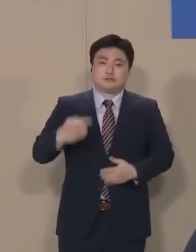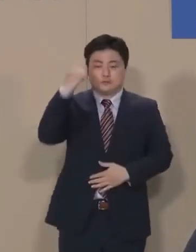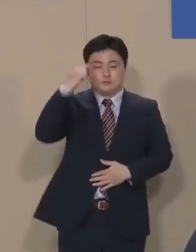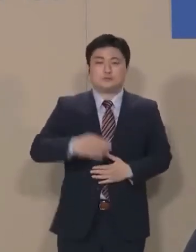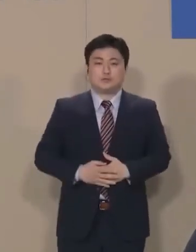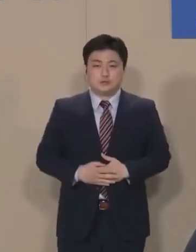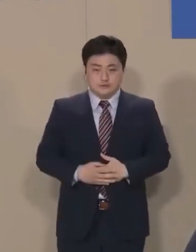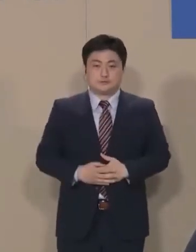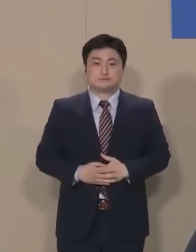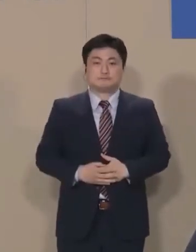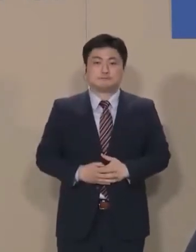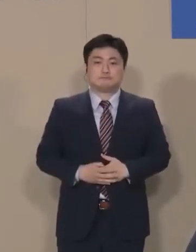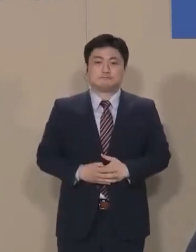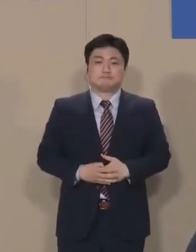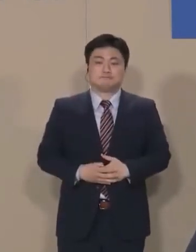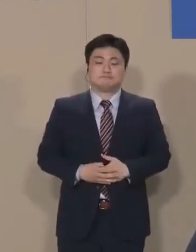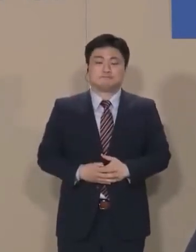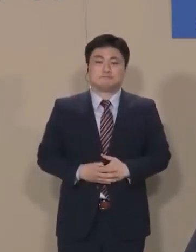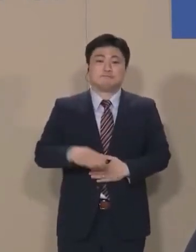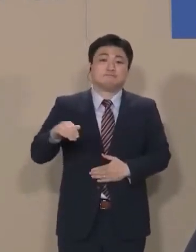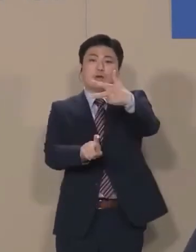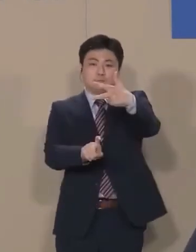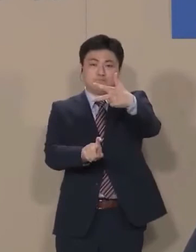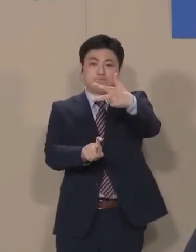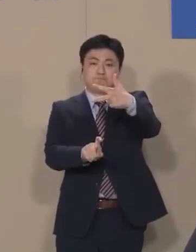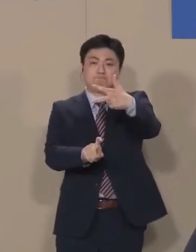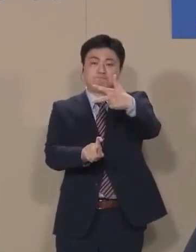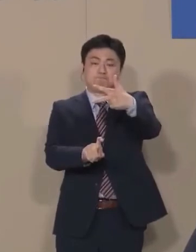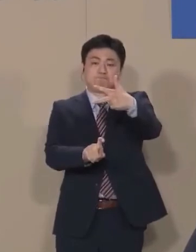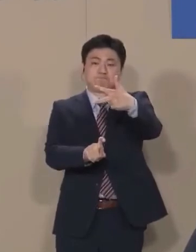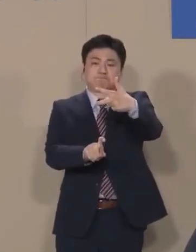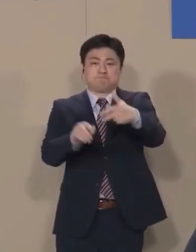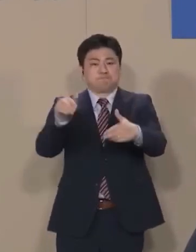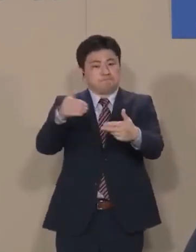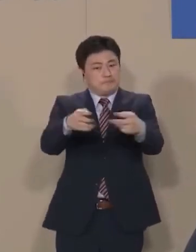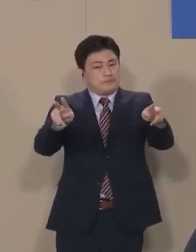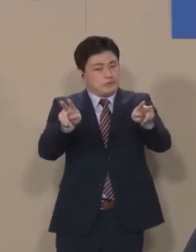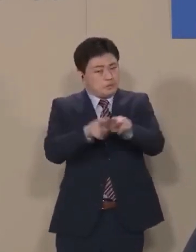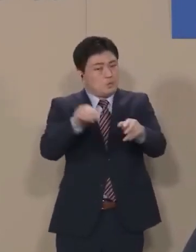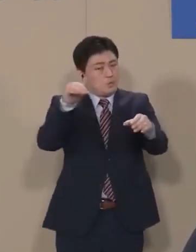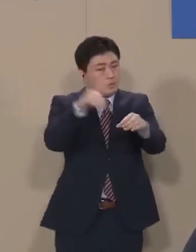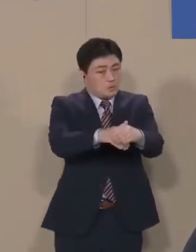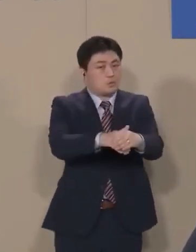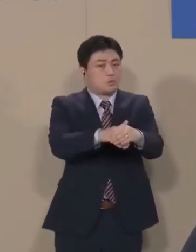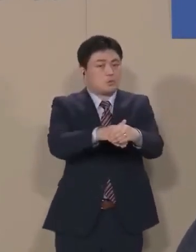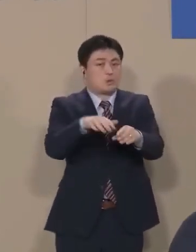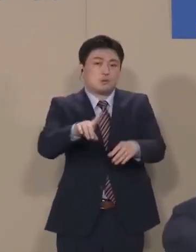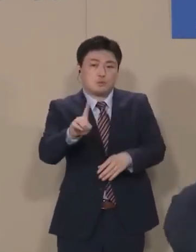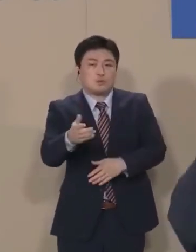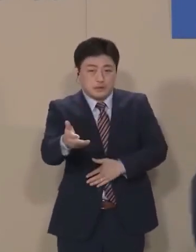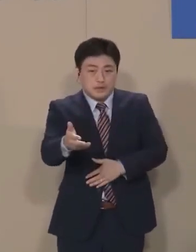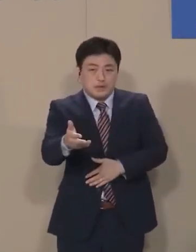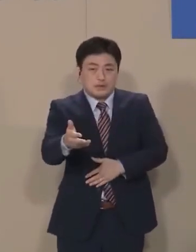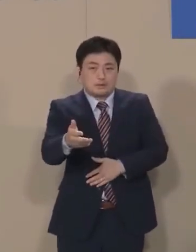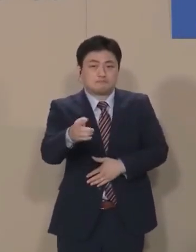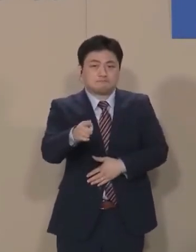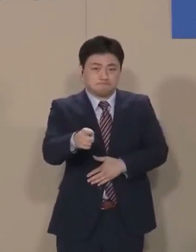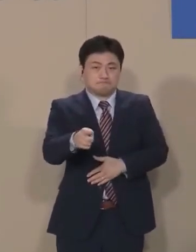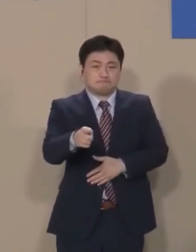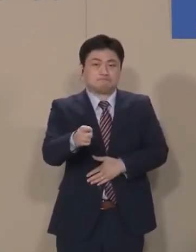ます皆さんがどこの党に投票しますか本名号